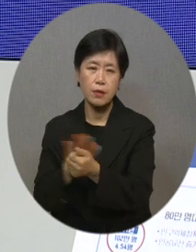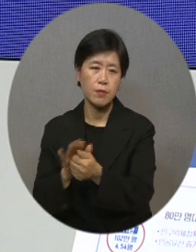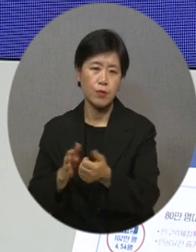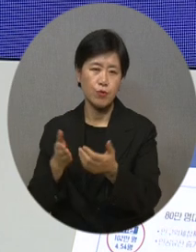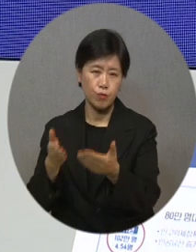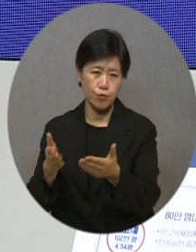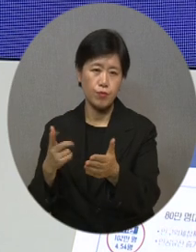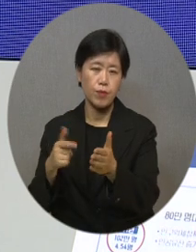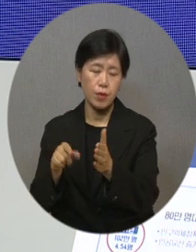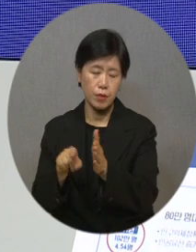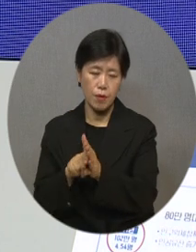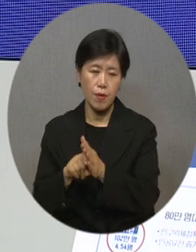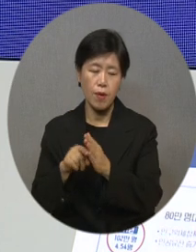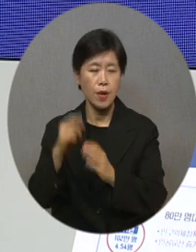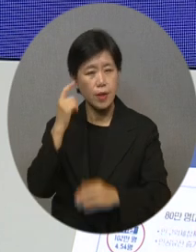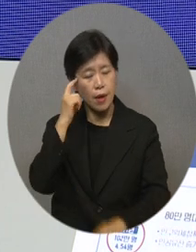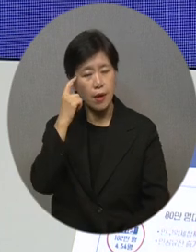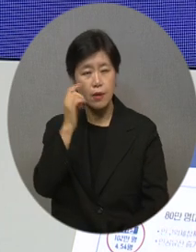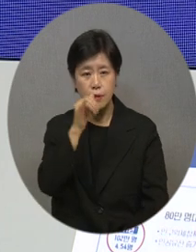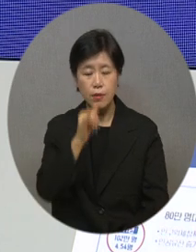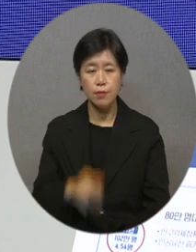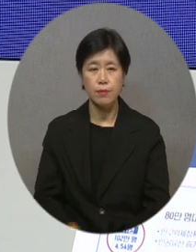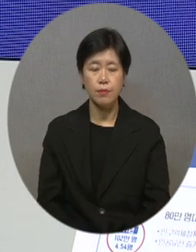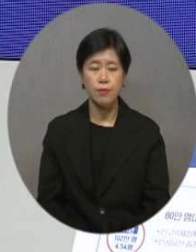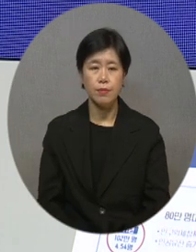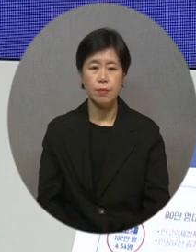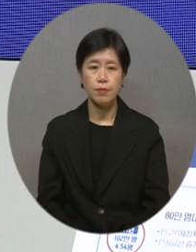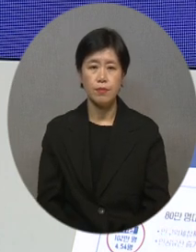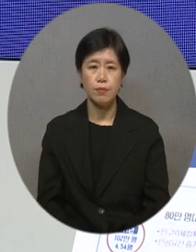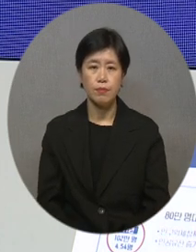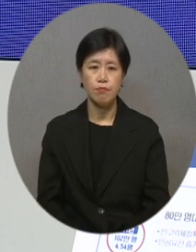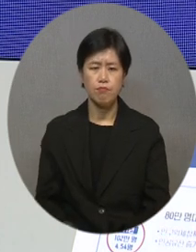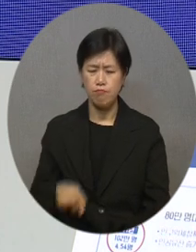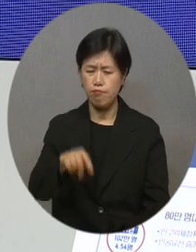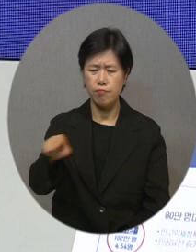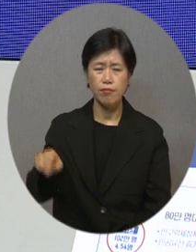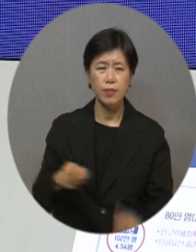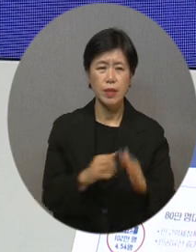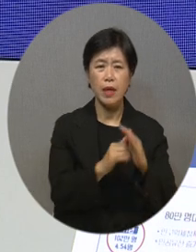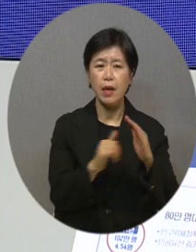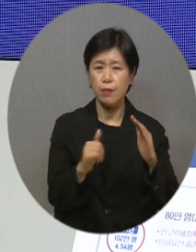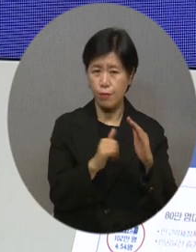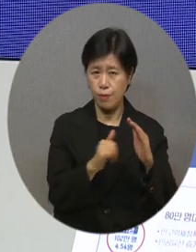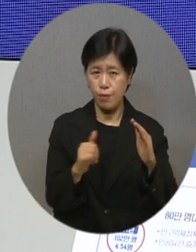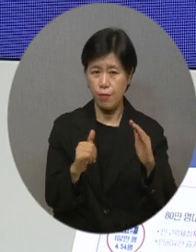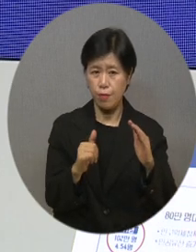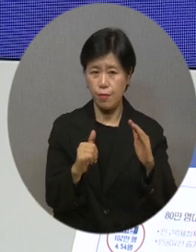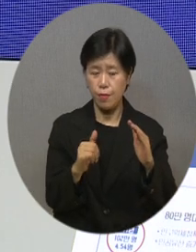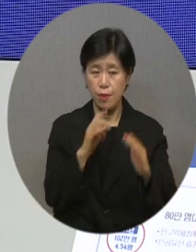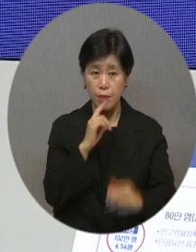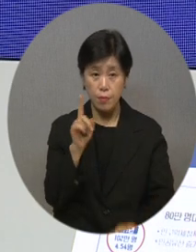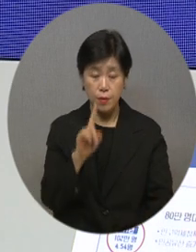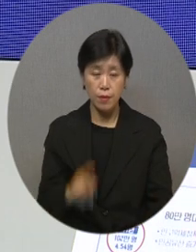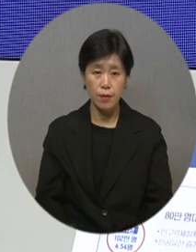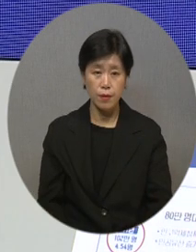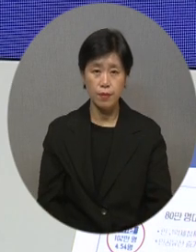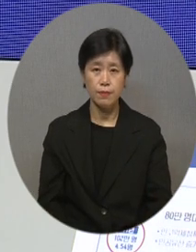그 발달장애인 분들 또 어머니분들 많이 말씀하시잖아요. 그렇죠. 내가 우리 애들